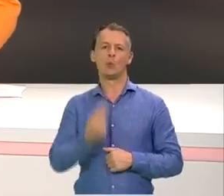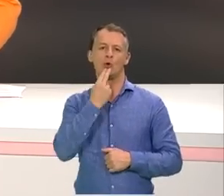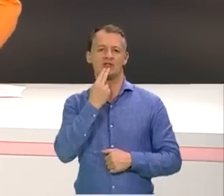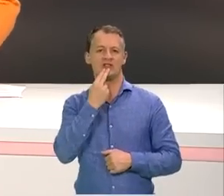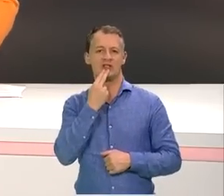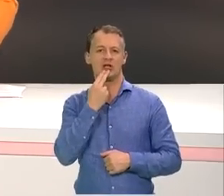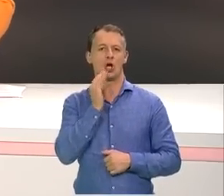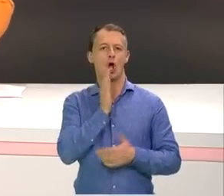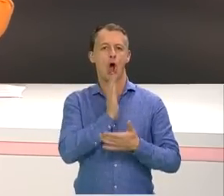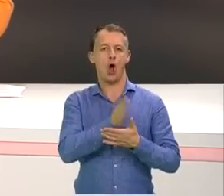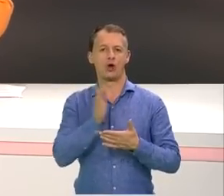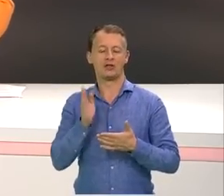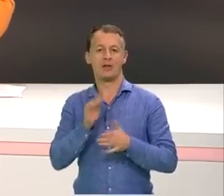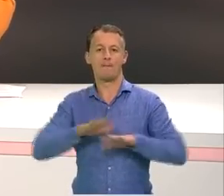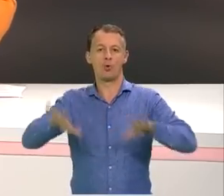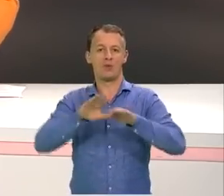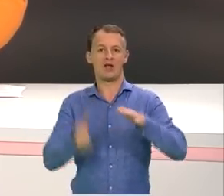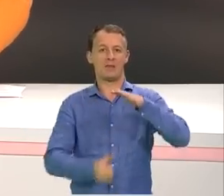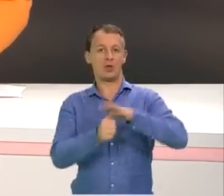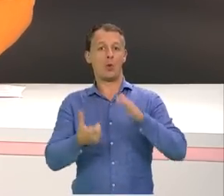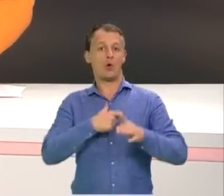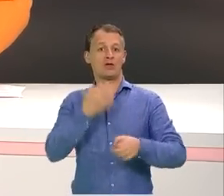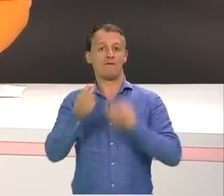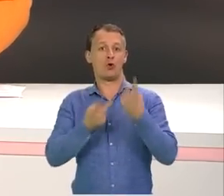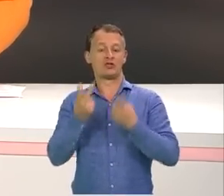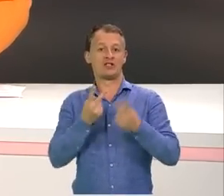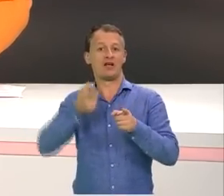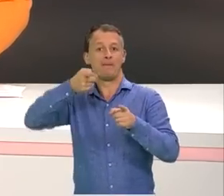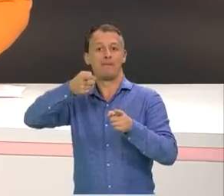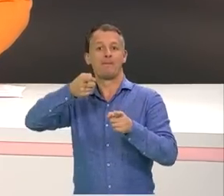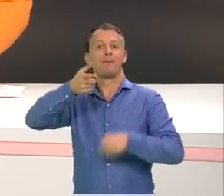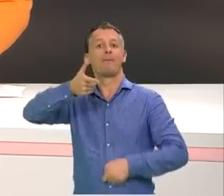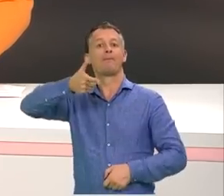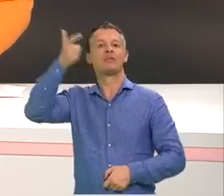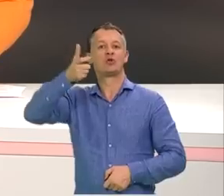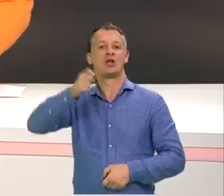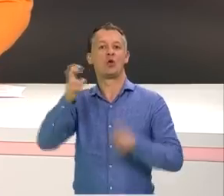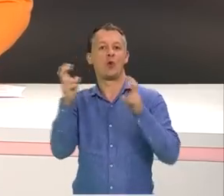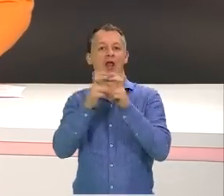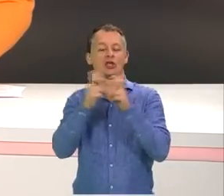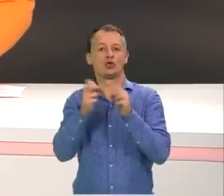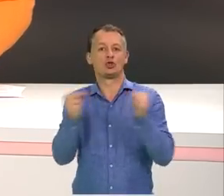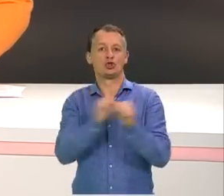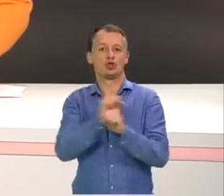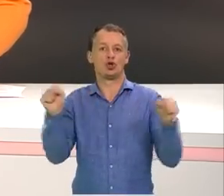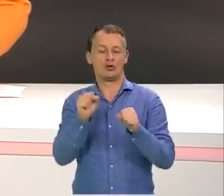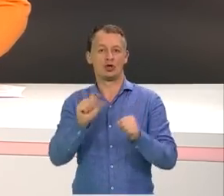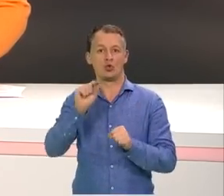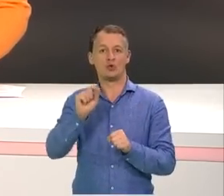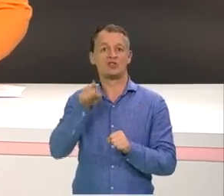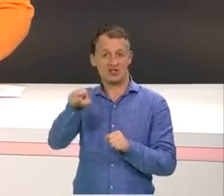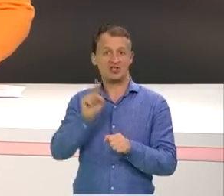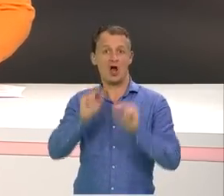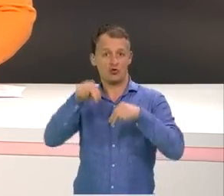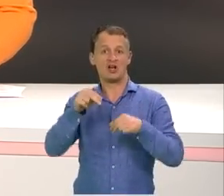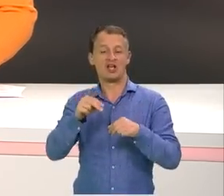Polițiștii de ordine publică din capitală vor putea folosi pistoale cu electroșocuri. 20 de astfel de aparate au ajuns deja la secții,